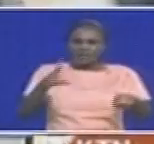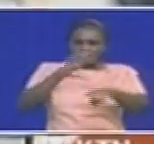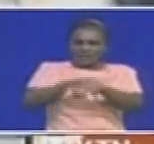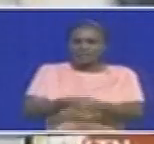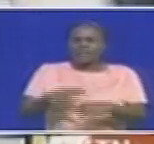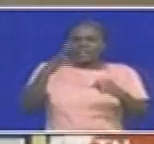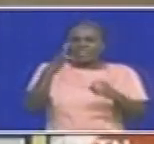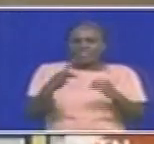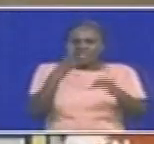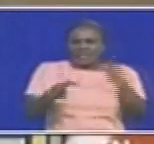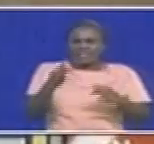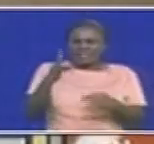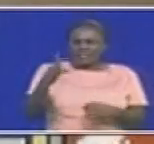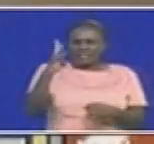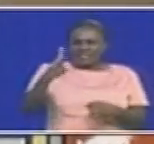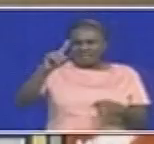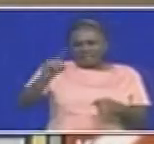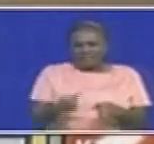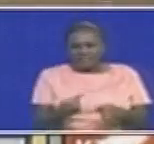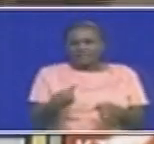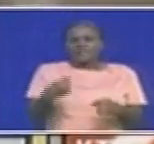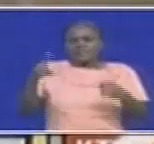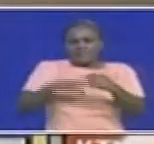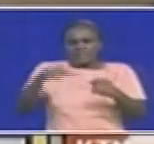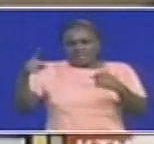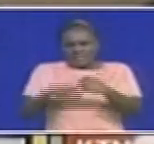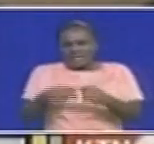kura 34,076 dhidi ya kura